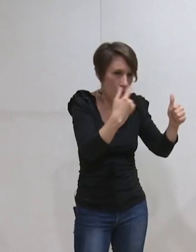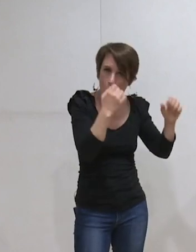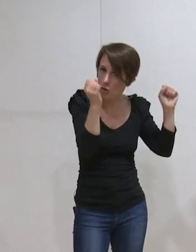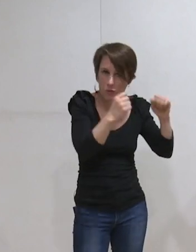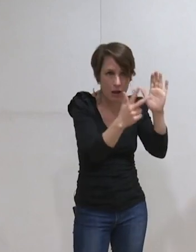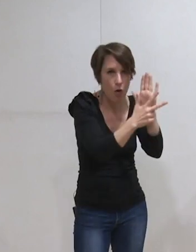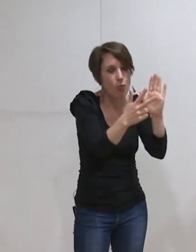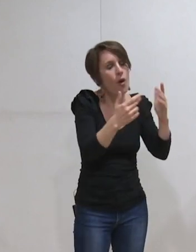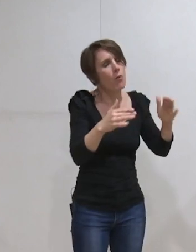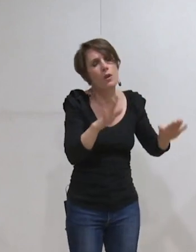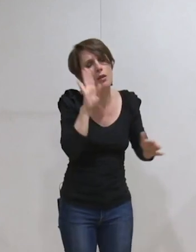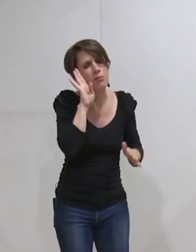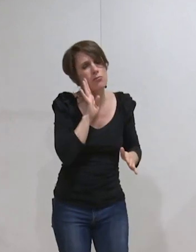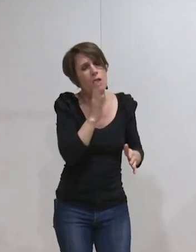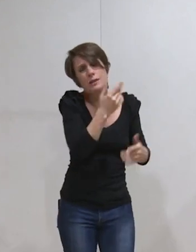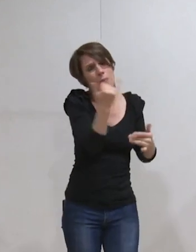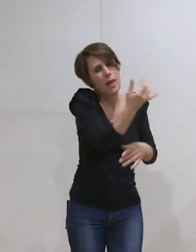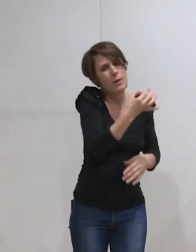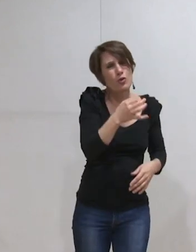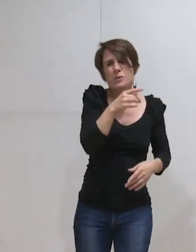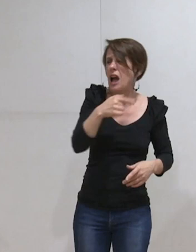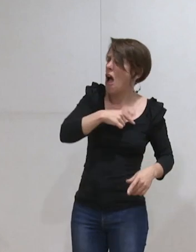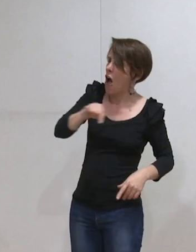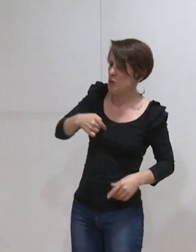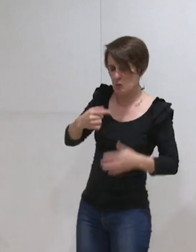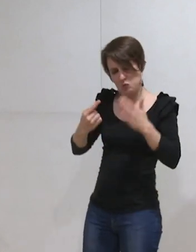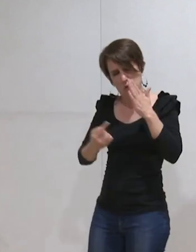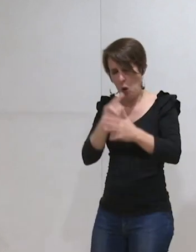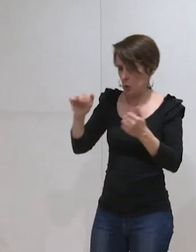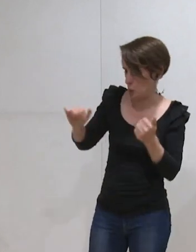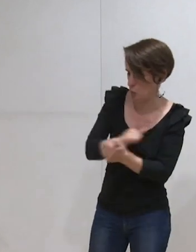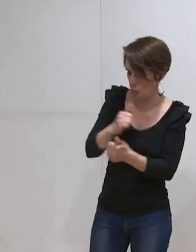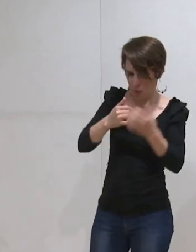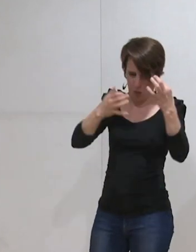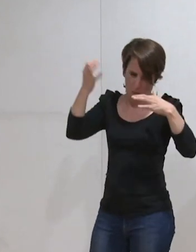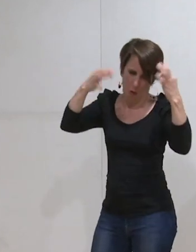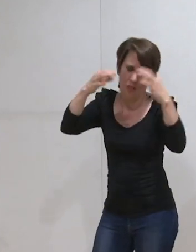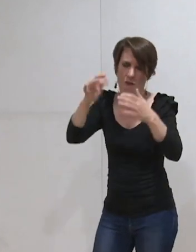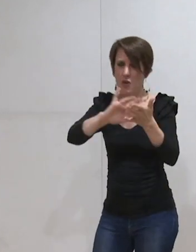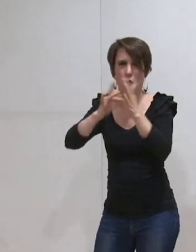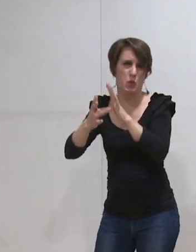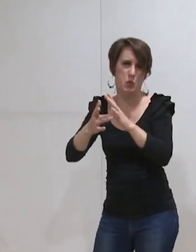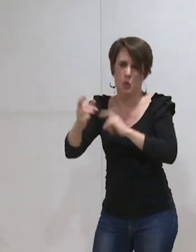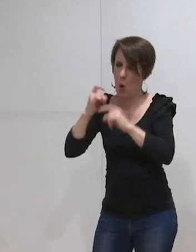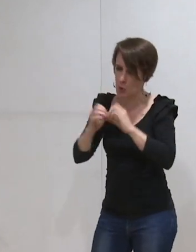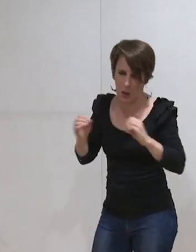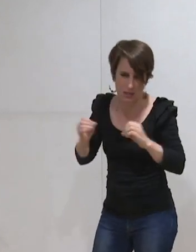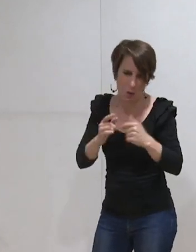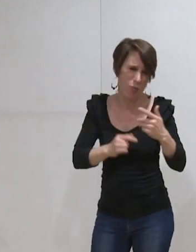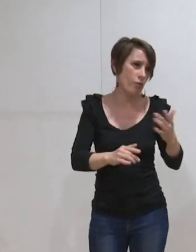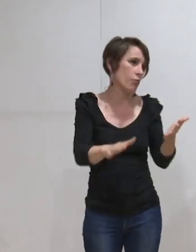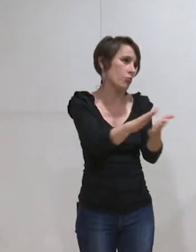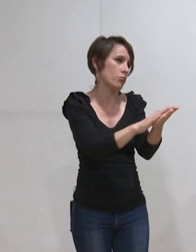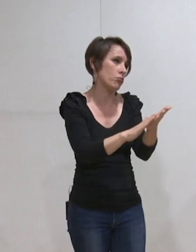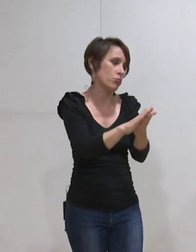pas que vous êtes en train de revoir tout le système ça ça me fait franchement rigoler moi j'étais au cœur de ce système là donc